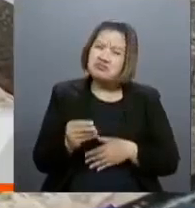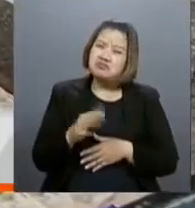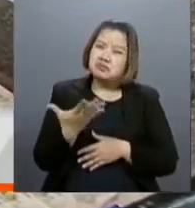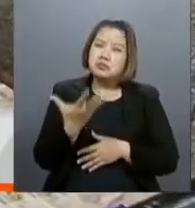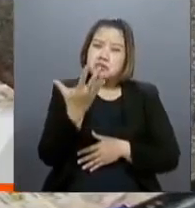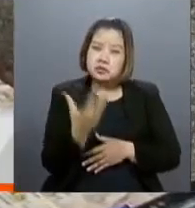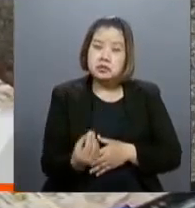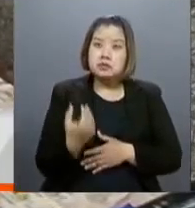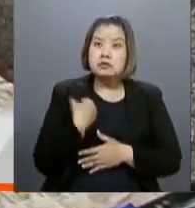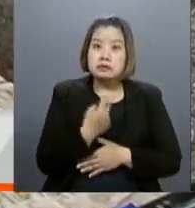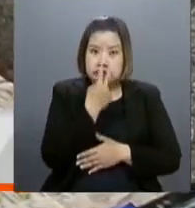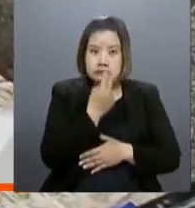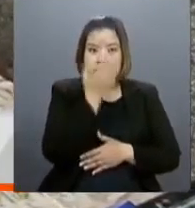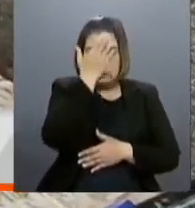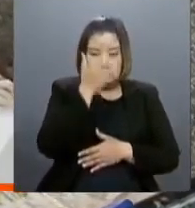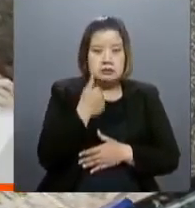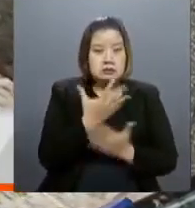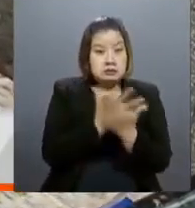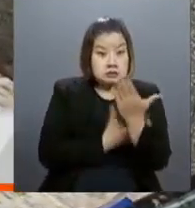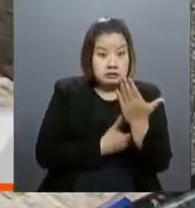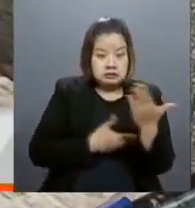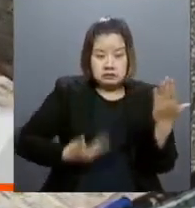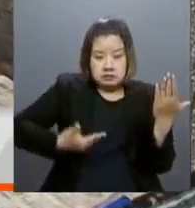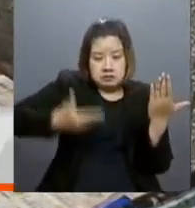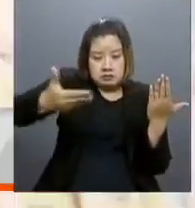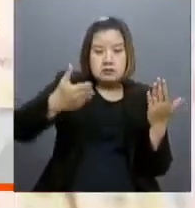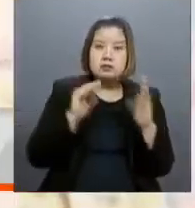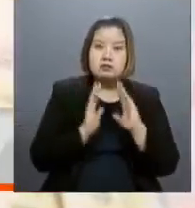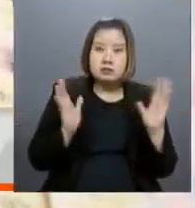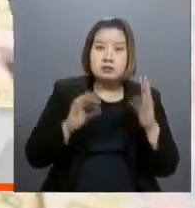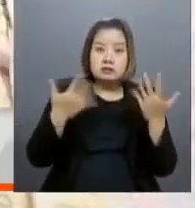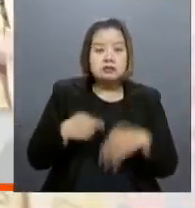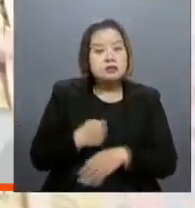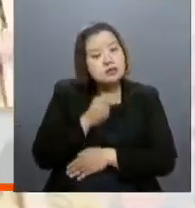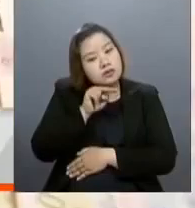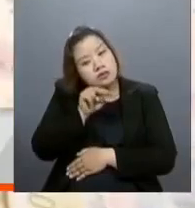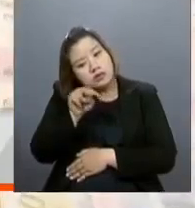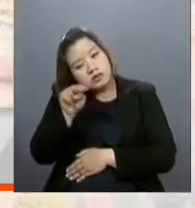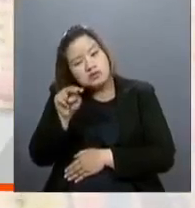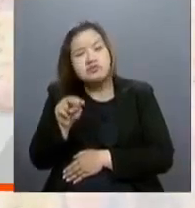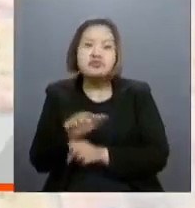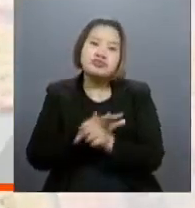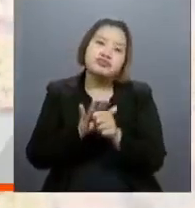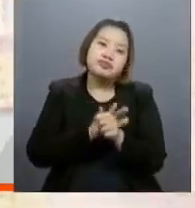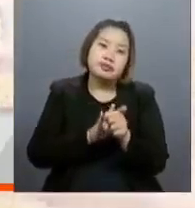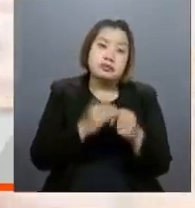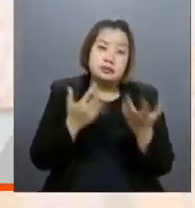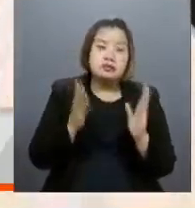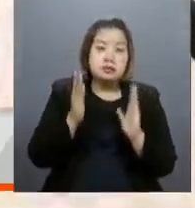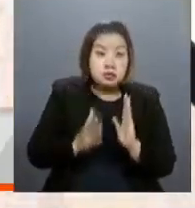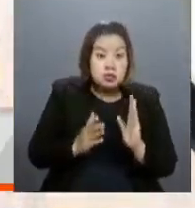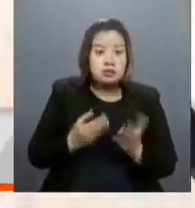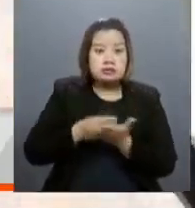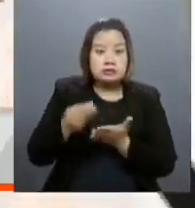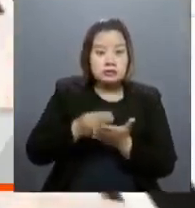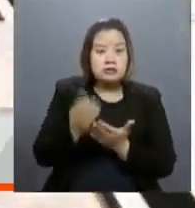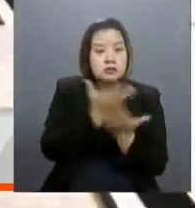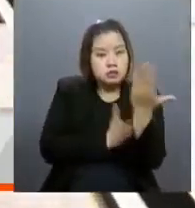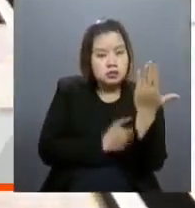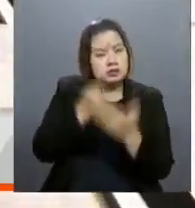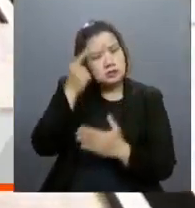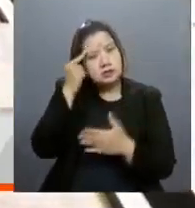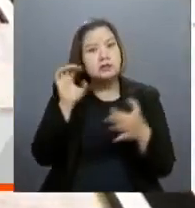ในเขตเทศบาลนครนครราชสีมาไม่คึกคักเท่าที่ควรโดยพบว่ามีหลายแผงยังคงมีสลากเหลืออยู่จำนวนมาก